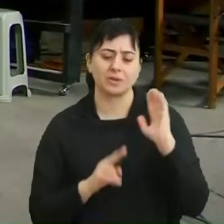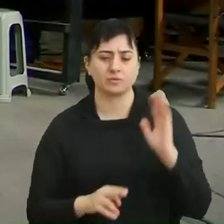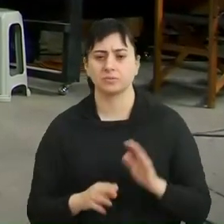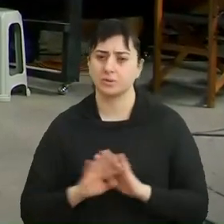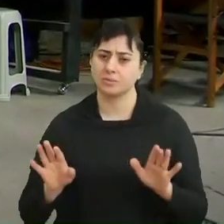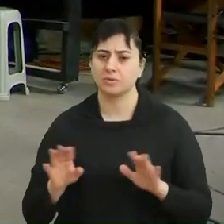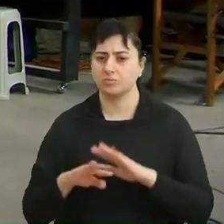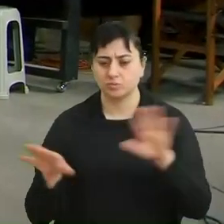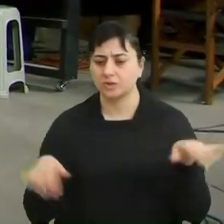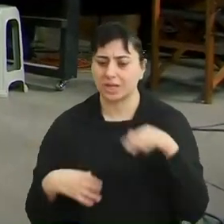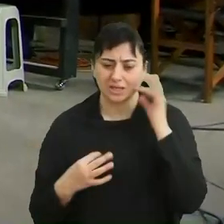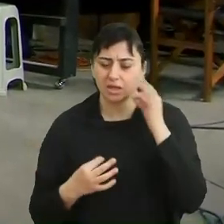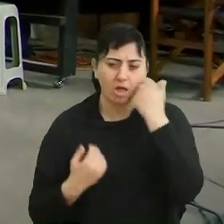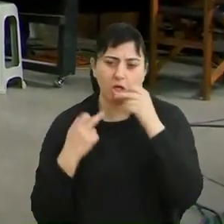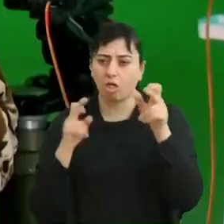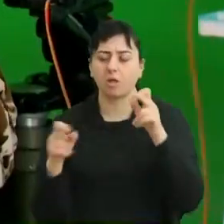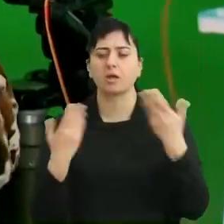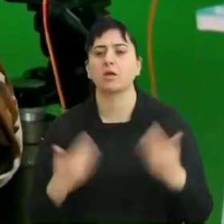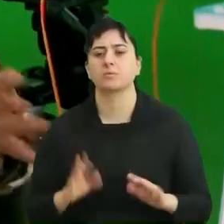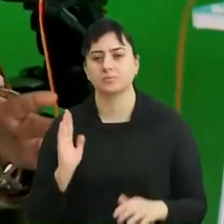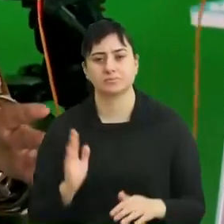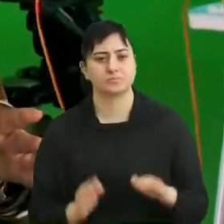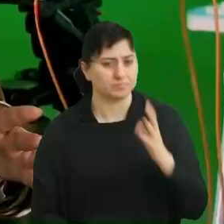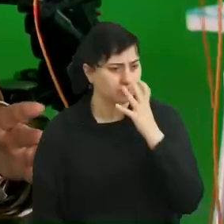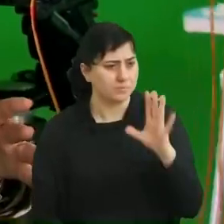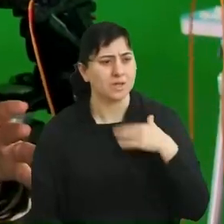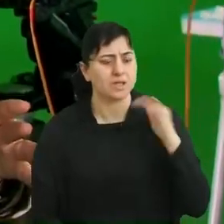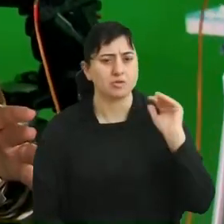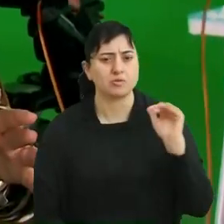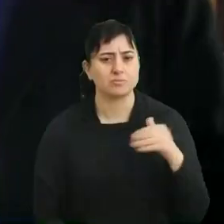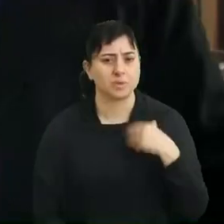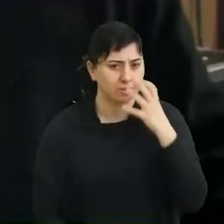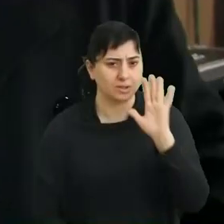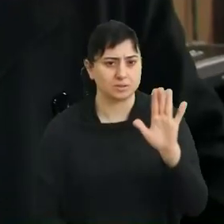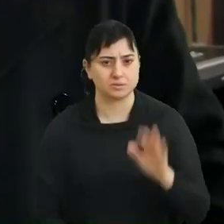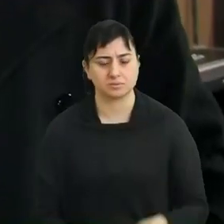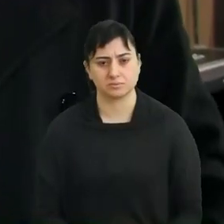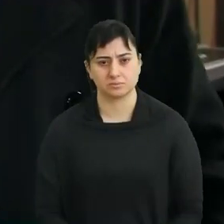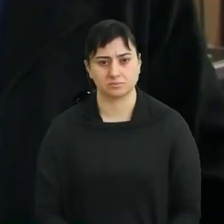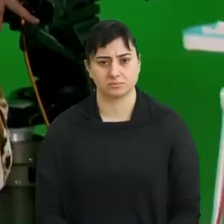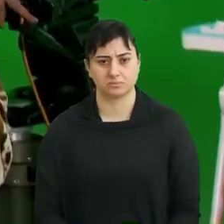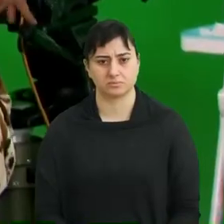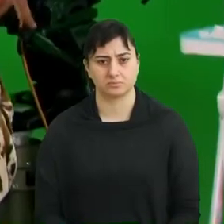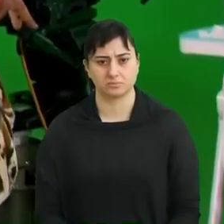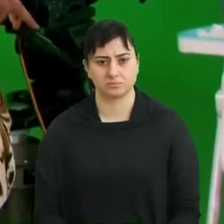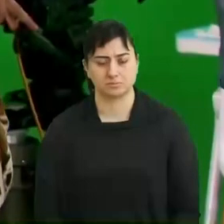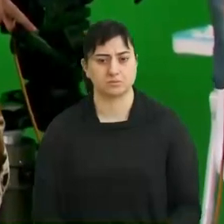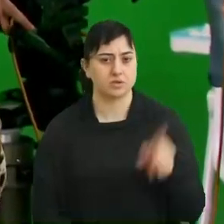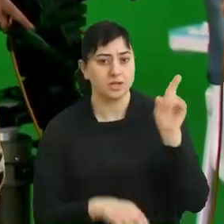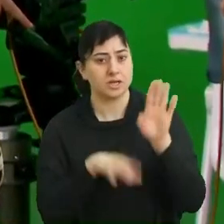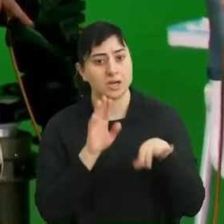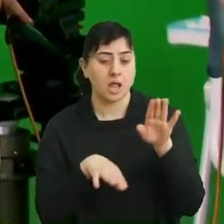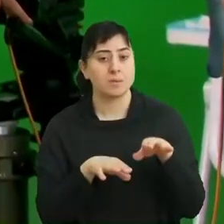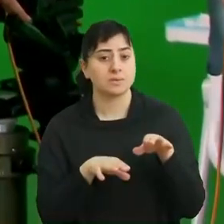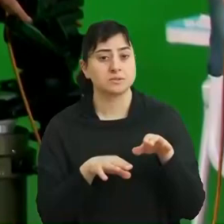gidelim. Aynen tamam. Öyle, burada insanları yanıltıyorsunuz. Bekleyin çocuğum, ben geliyorum. Beni bekleyin çocuğum. Hadi onların reklamdan çıksın